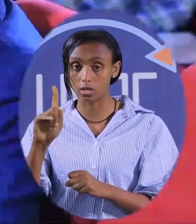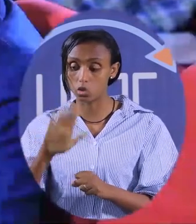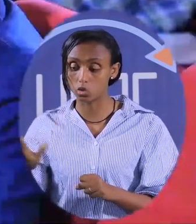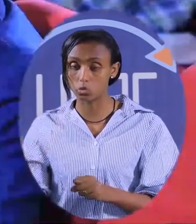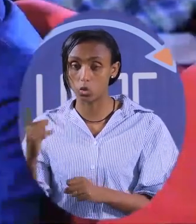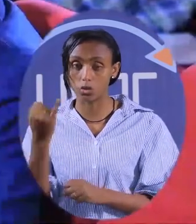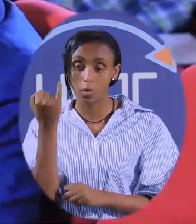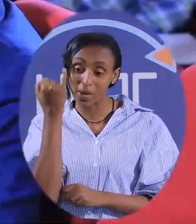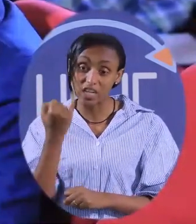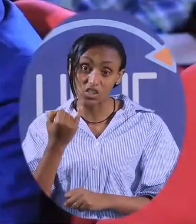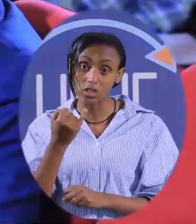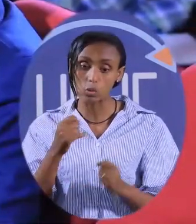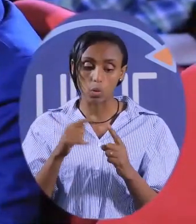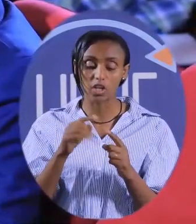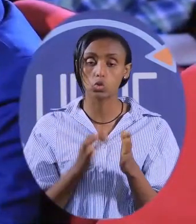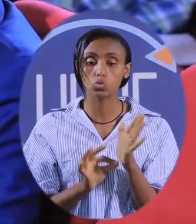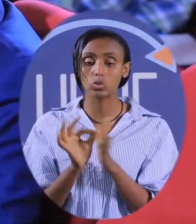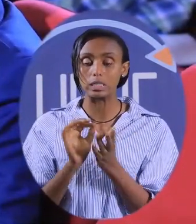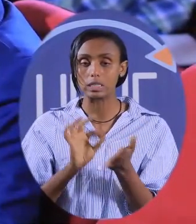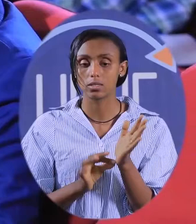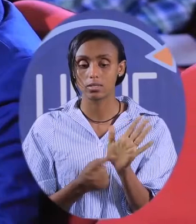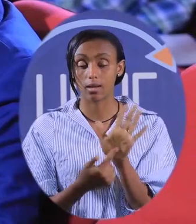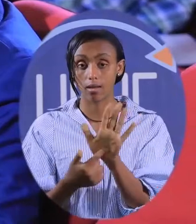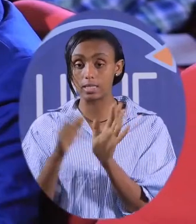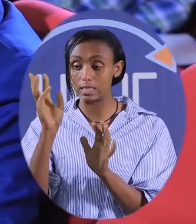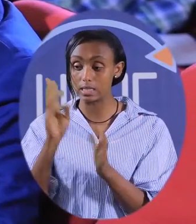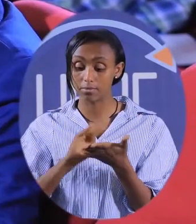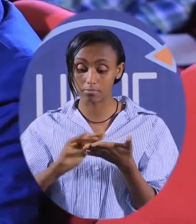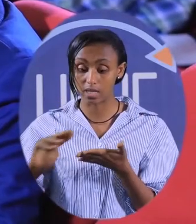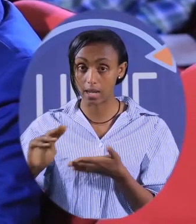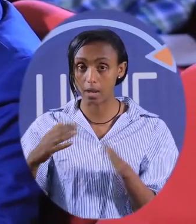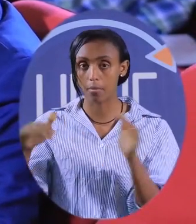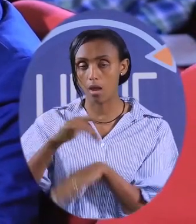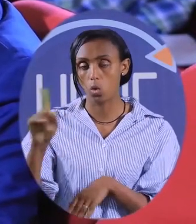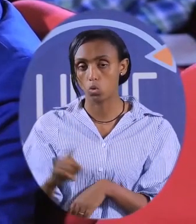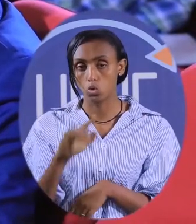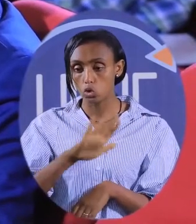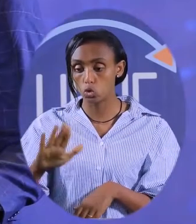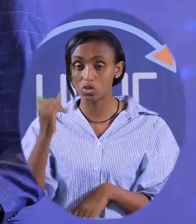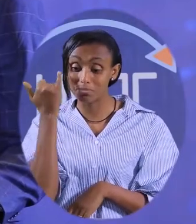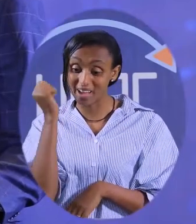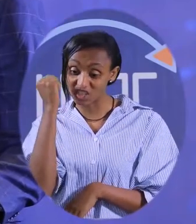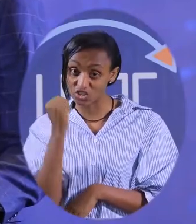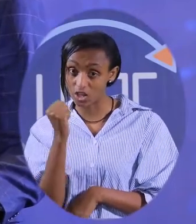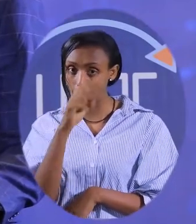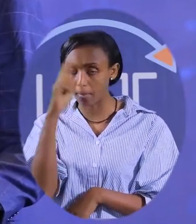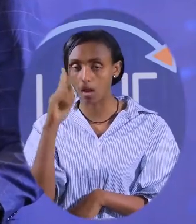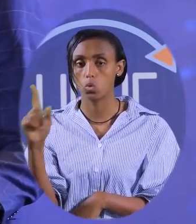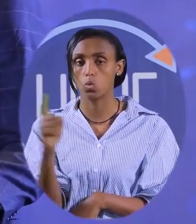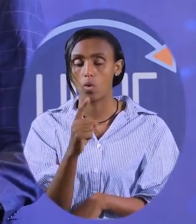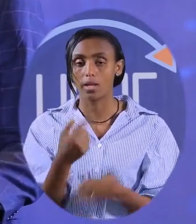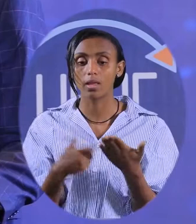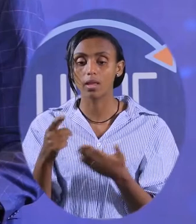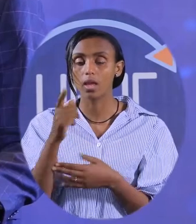ልጆች መቀጨጭ ይሄም ወደ ቁጥር ሲገለጽ ከ6 ሚሊዮን በላይ ለሚሆኑ ልጆች የመቀንጨር ምክንያት ሆኗል።